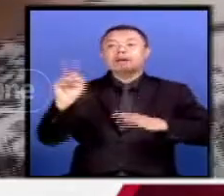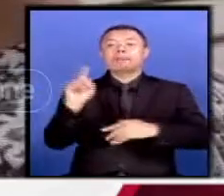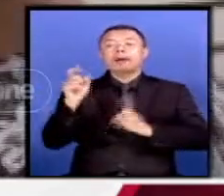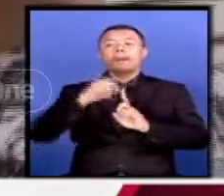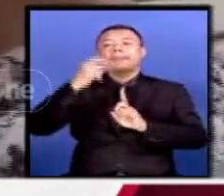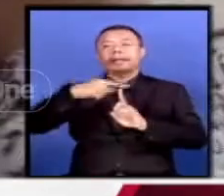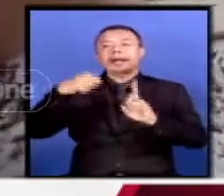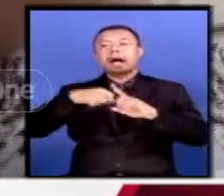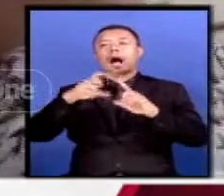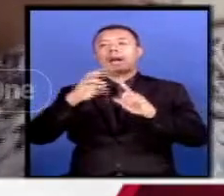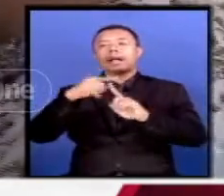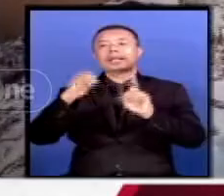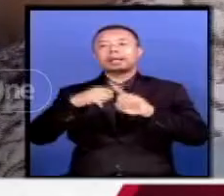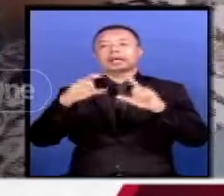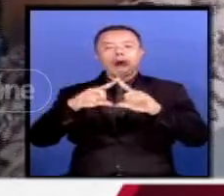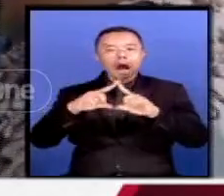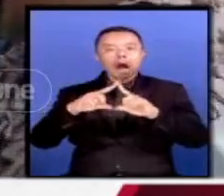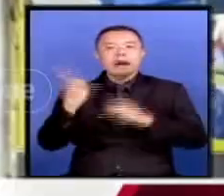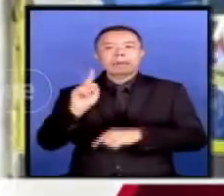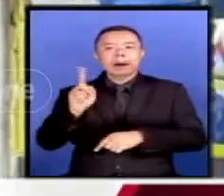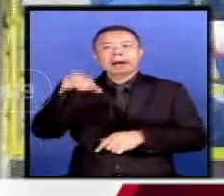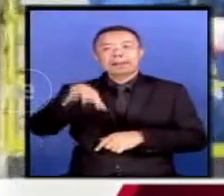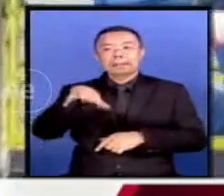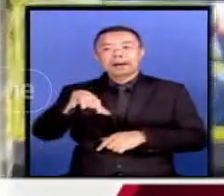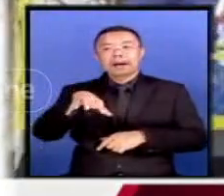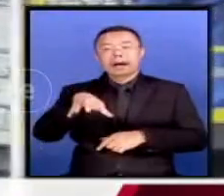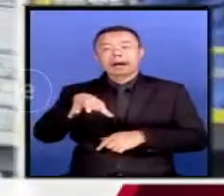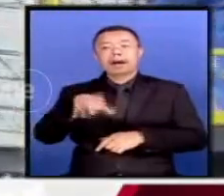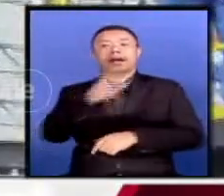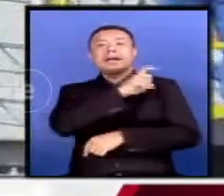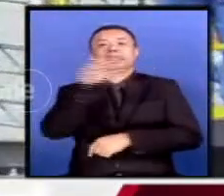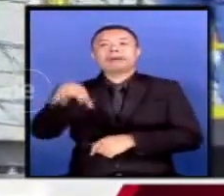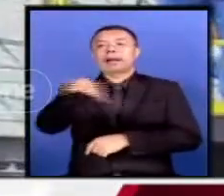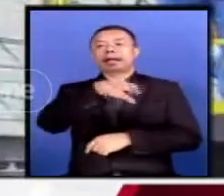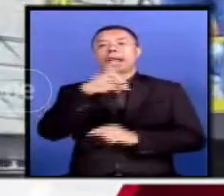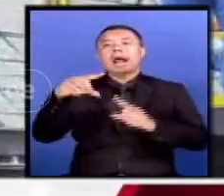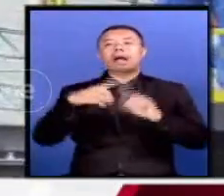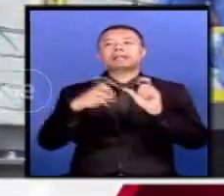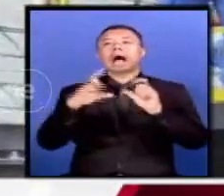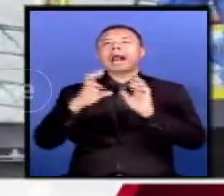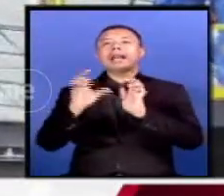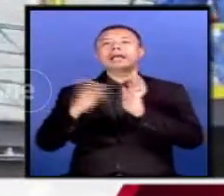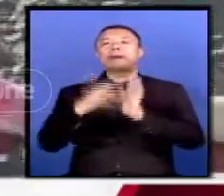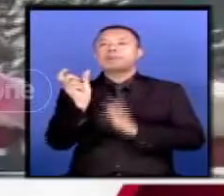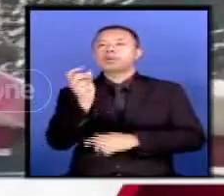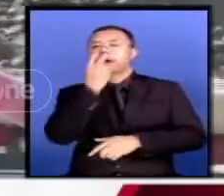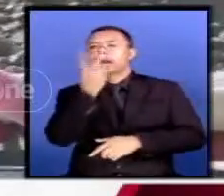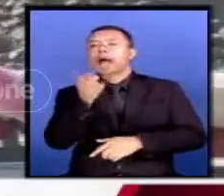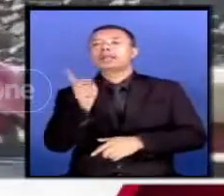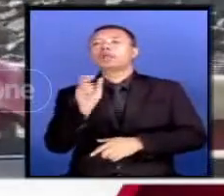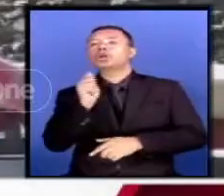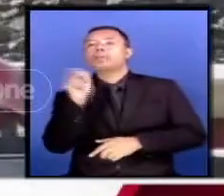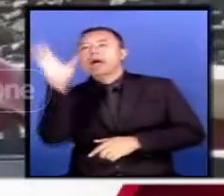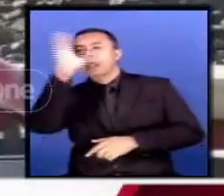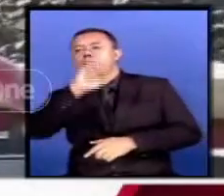PT Kartika Prima Abadi yang berlokasi di Kecamatan Lasalimu, Kabupaten Buton. Sidak ini dilakukan untuk